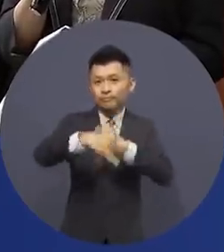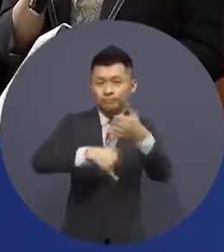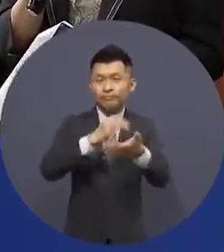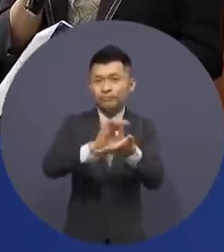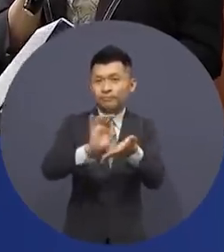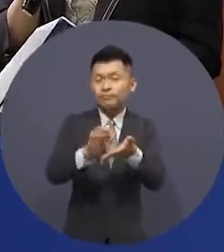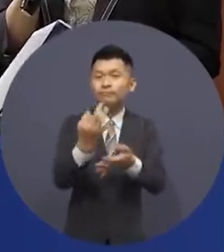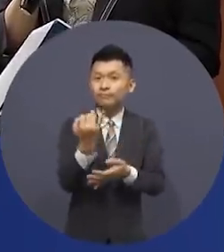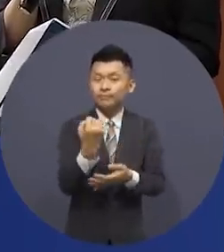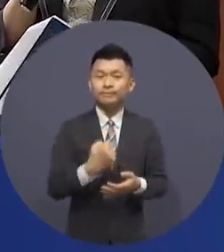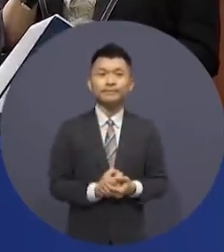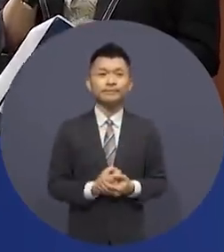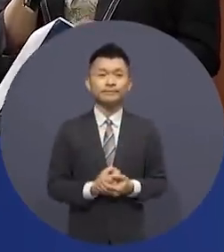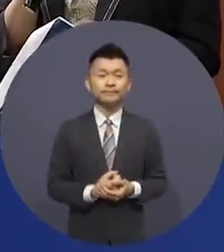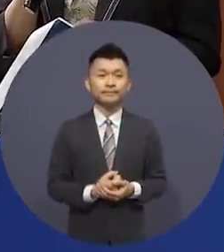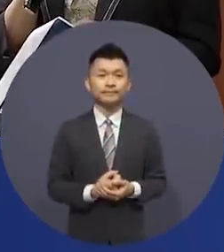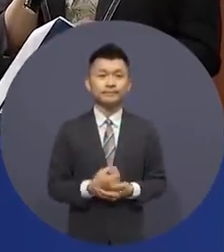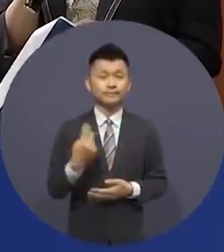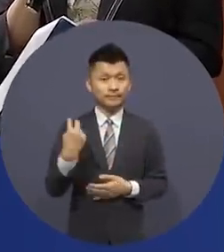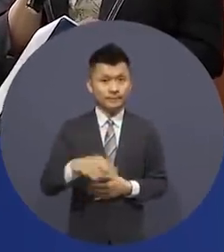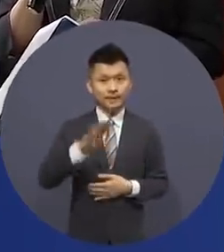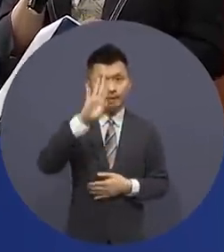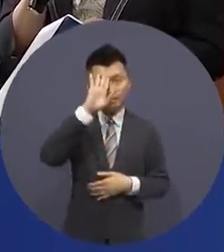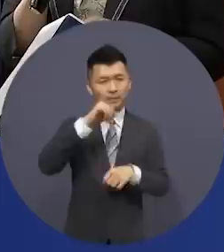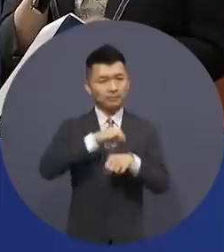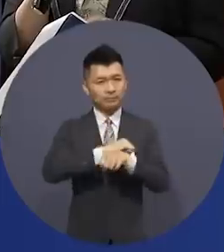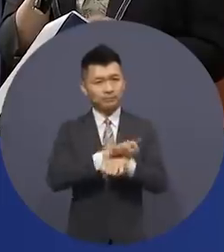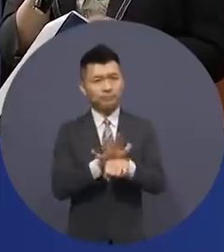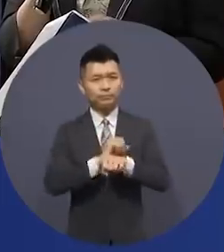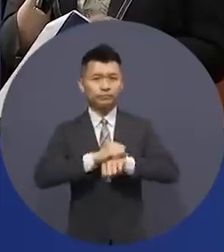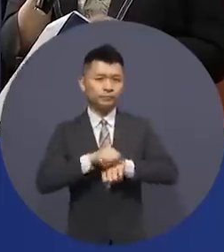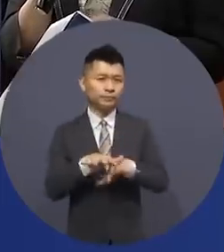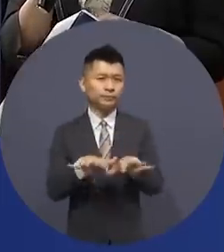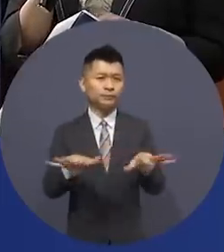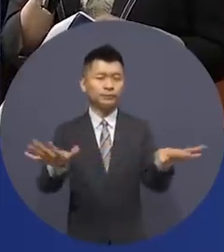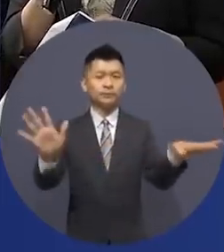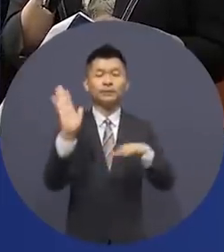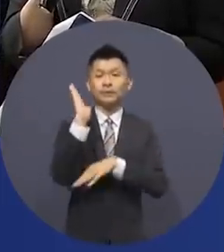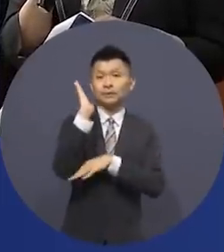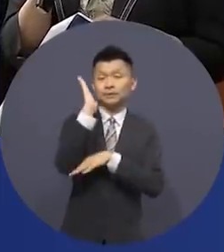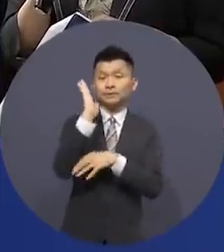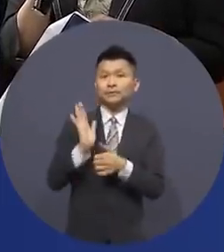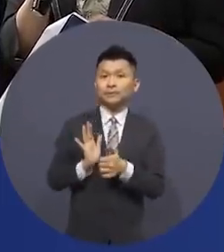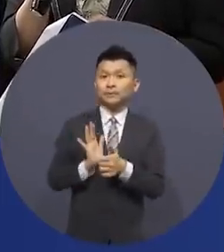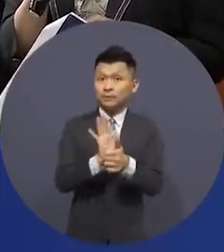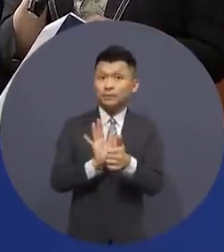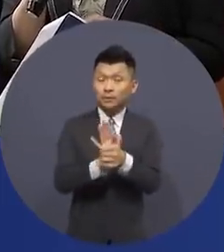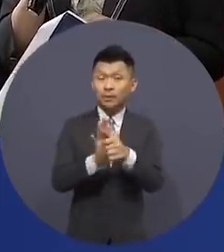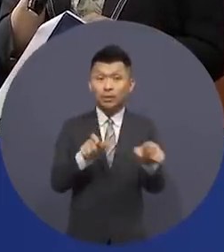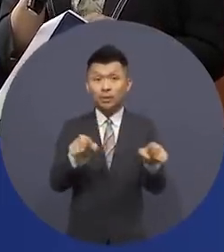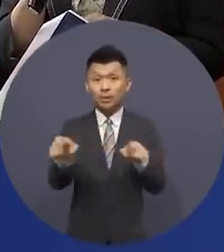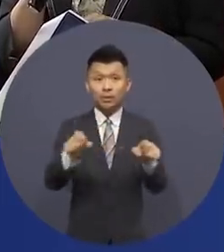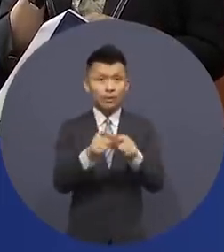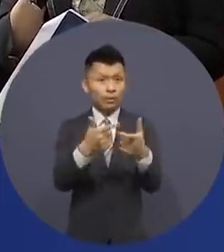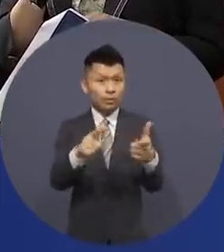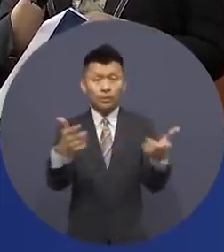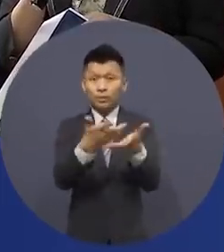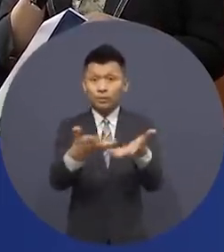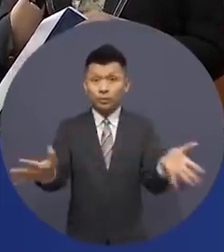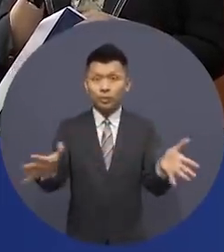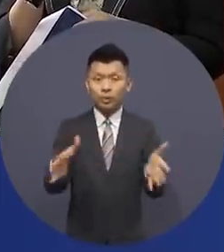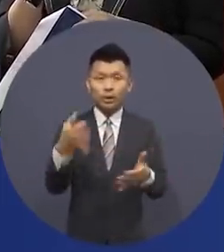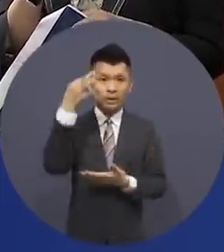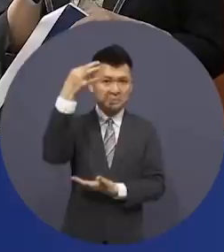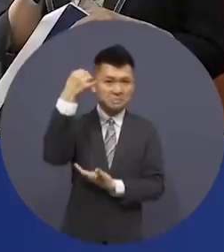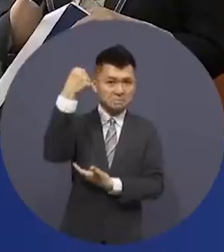个那另外因为疫情，政府已经推动了相当多的措施，所以在资源有限